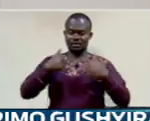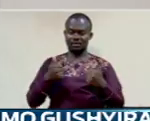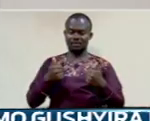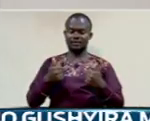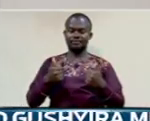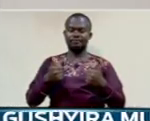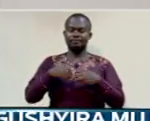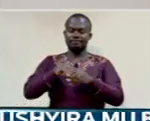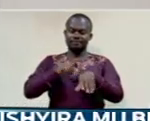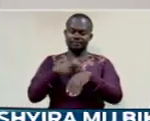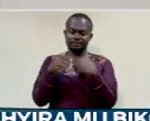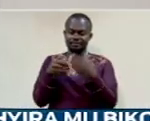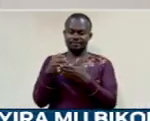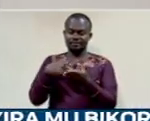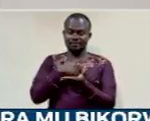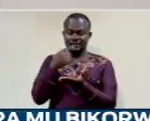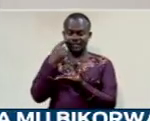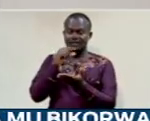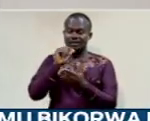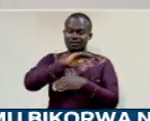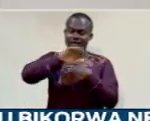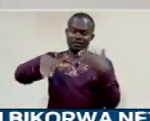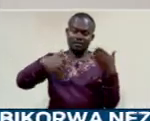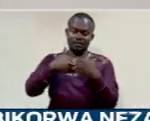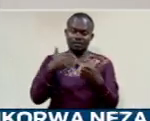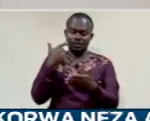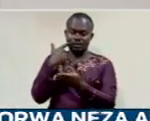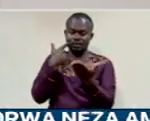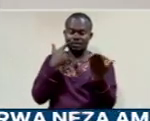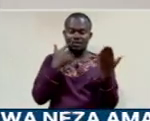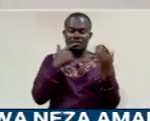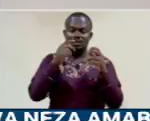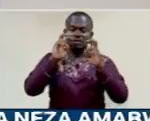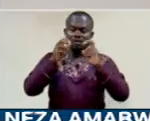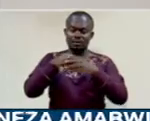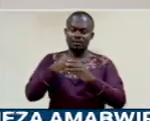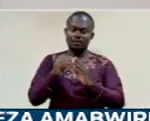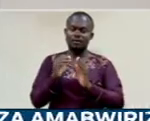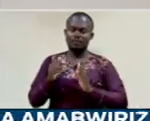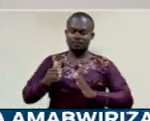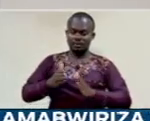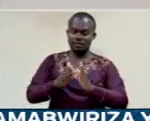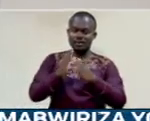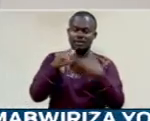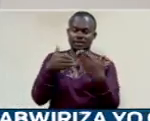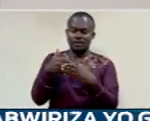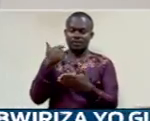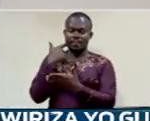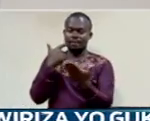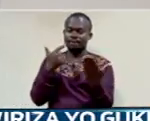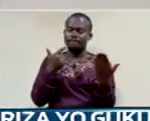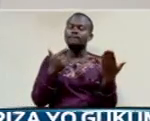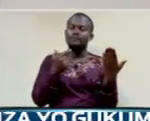Rero muri iki gihe rero turabona urubyiruko si rwose, twavuga ko bari mu mihanda cyangwa bari hirya no hino batari mu